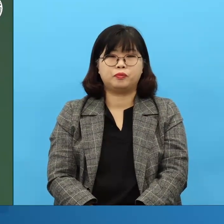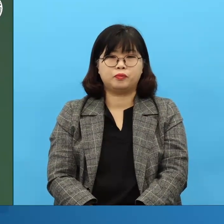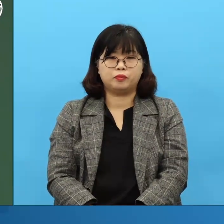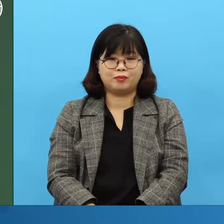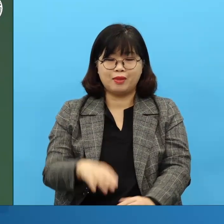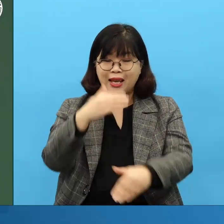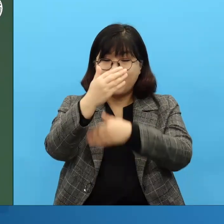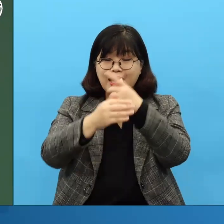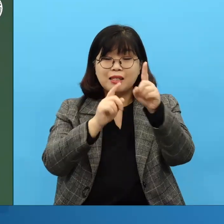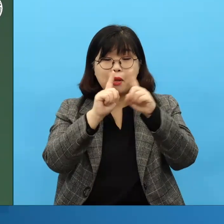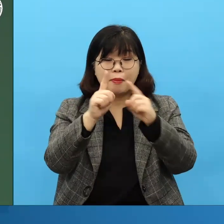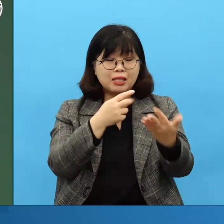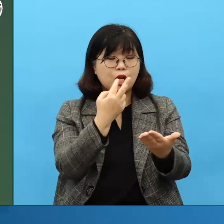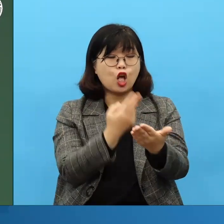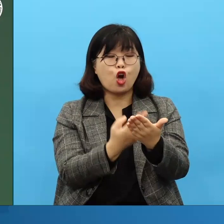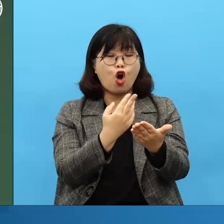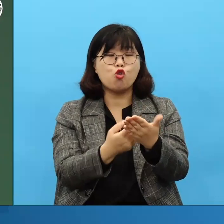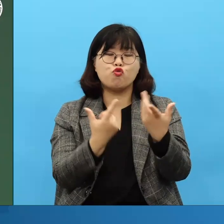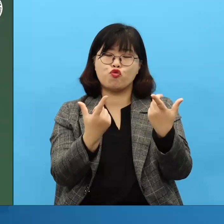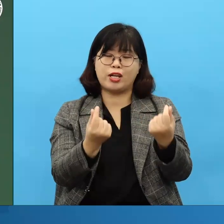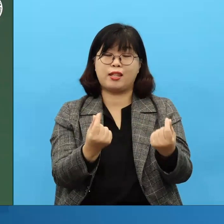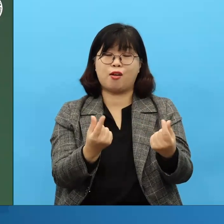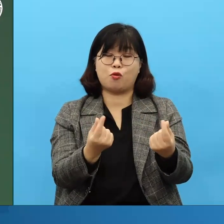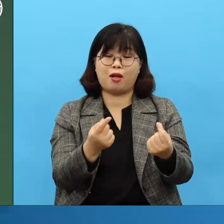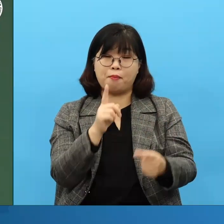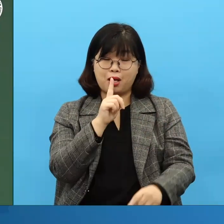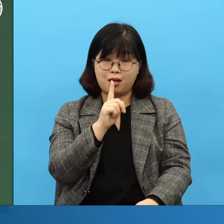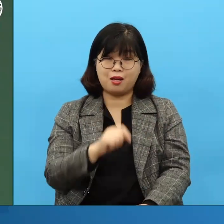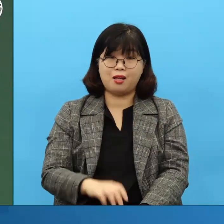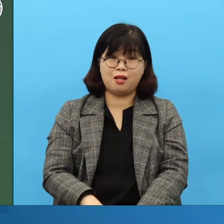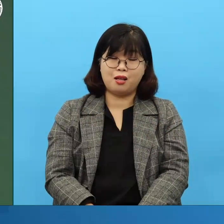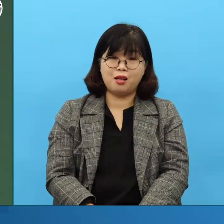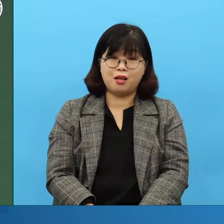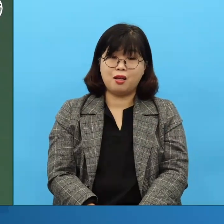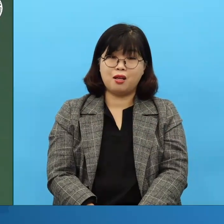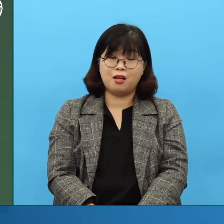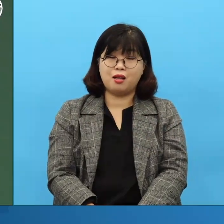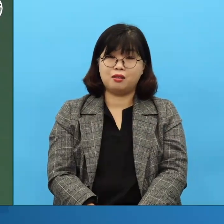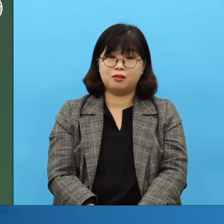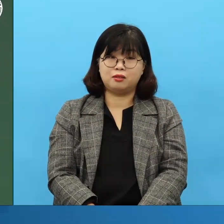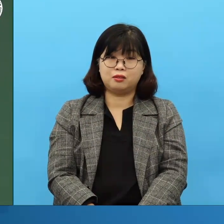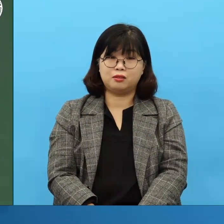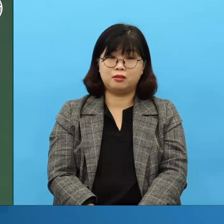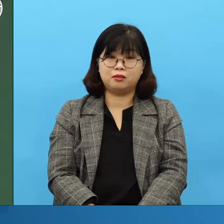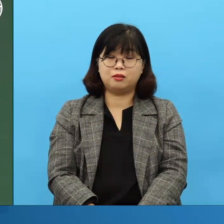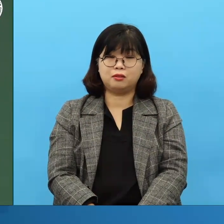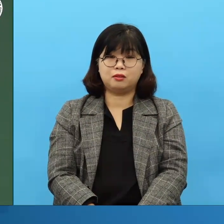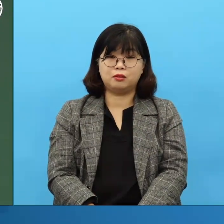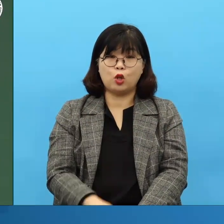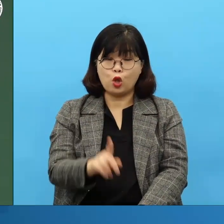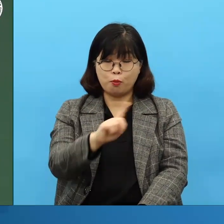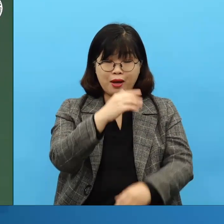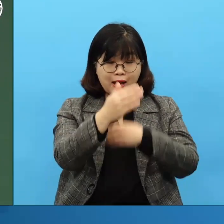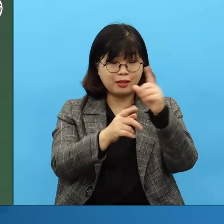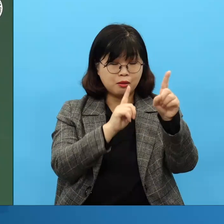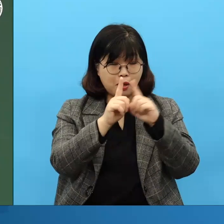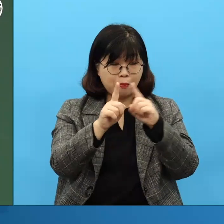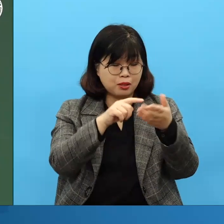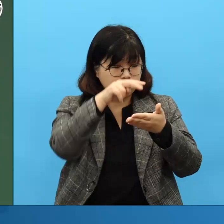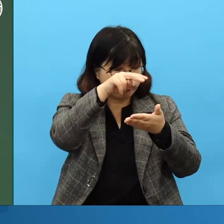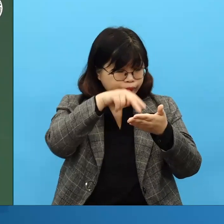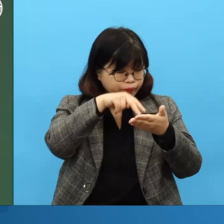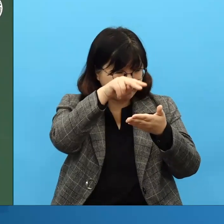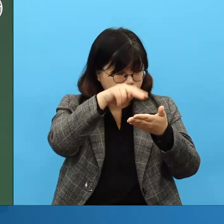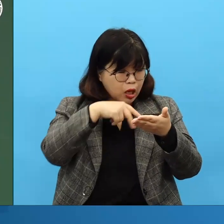거울이 되는 겁니다. And Romans 15:4, 1 Corinthians 10:11, 2 Peter 2:6, this word is a mirror. 그래 나를 볼 수 있는 제일 중요한